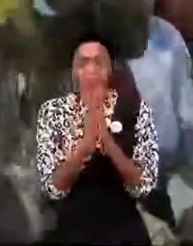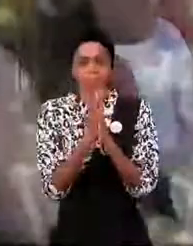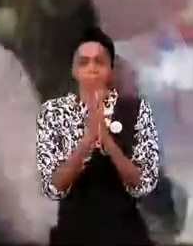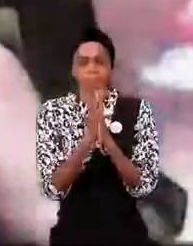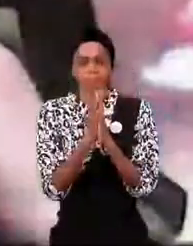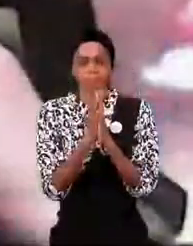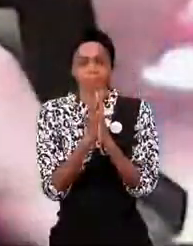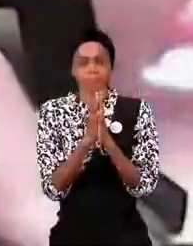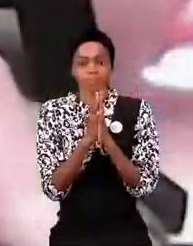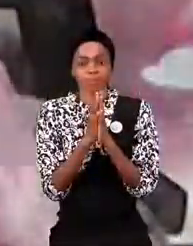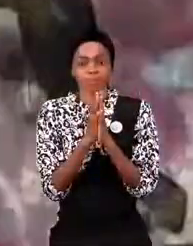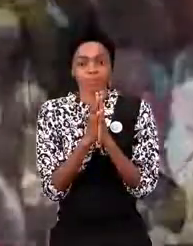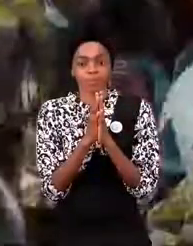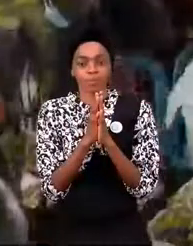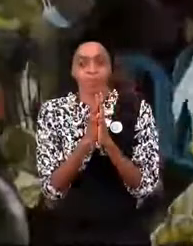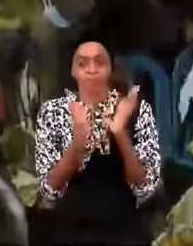Gloire à Dieu!